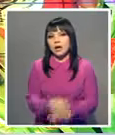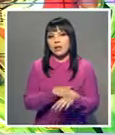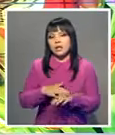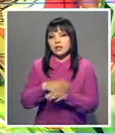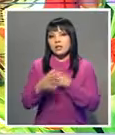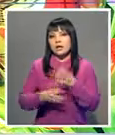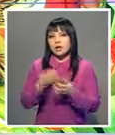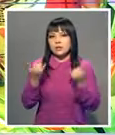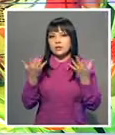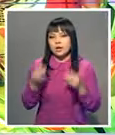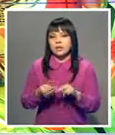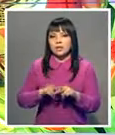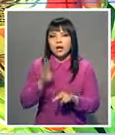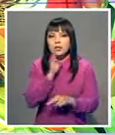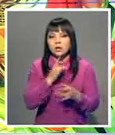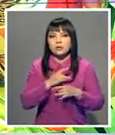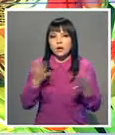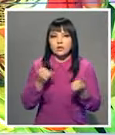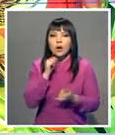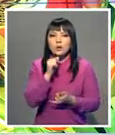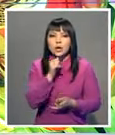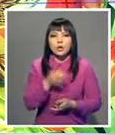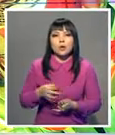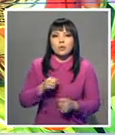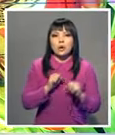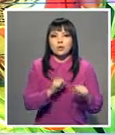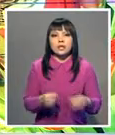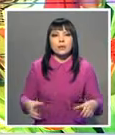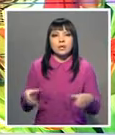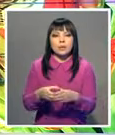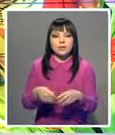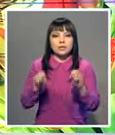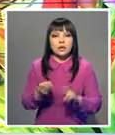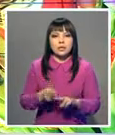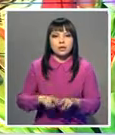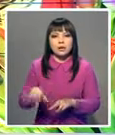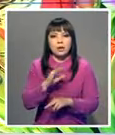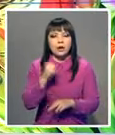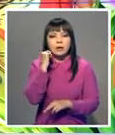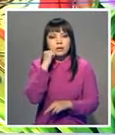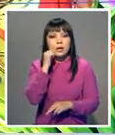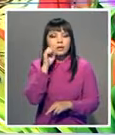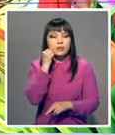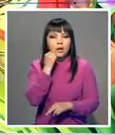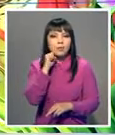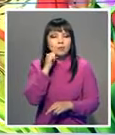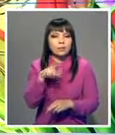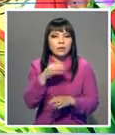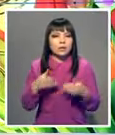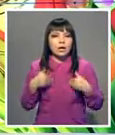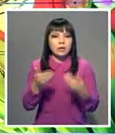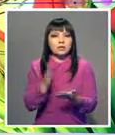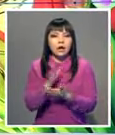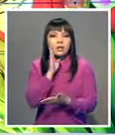Халықаралық әйелдер мерекесі күніне орай Қостанай облысының қорғаныс департаменті мамандары майдангер кейуаналарды құттықтады. Ал аймақ басшысы